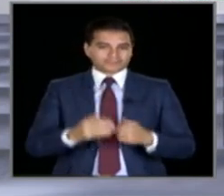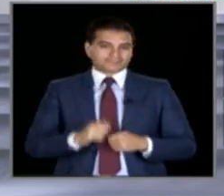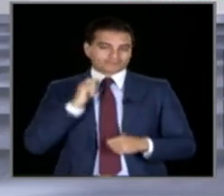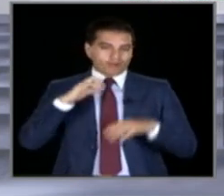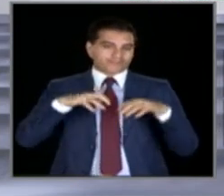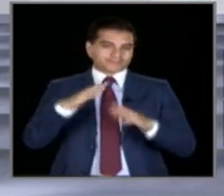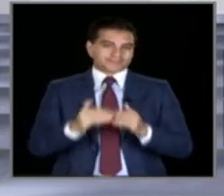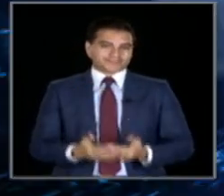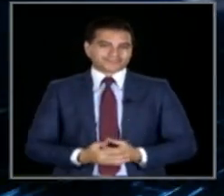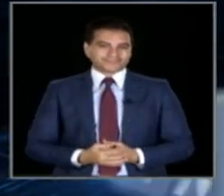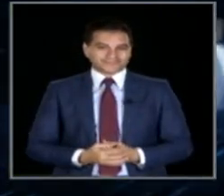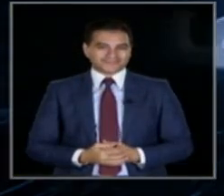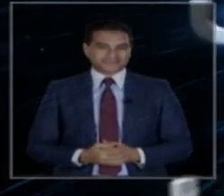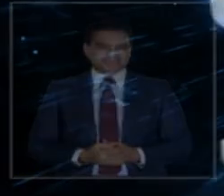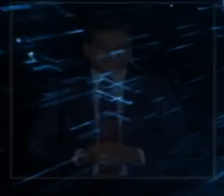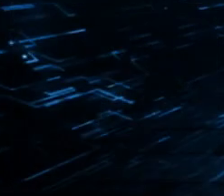في جميع محافظات مصر.